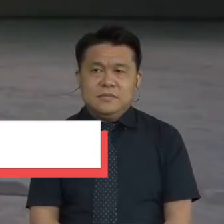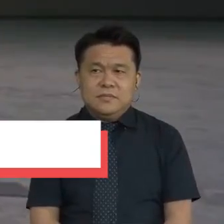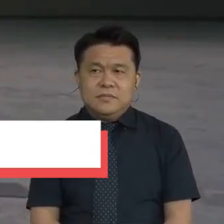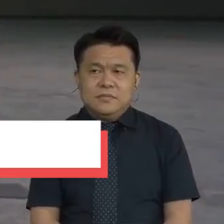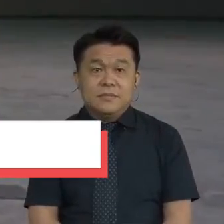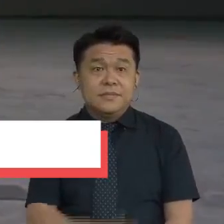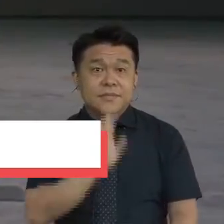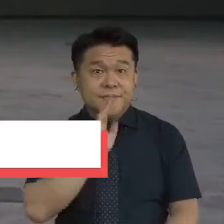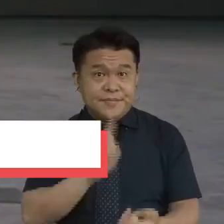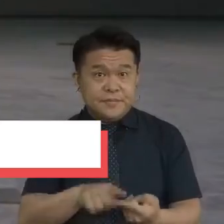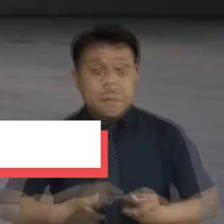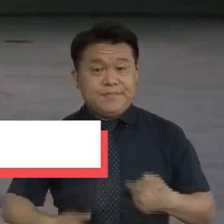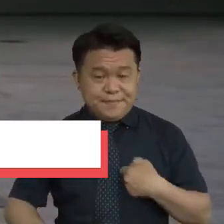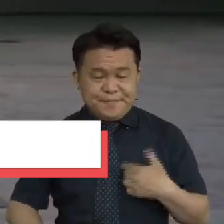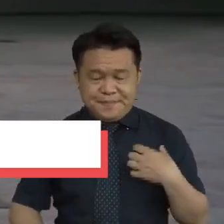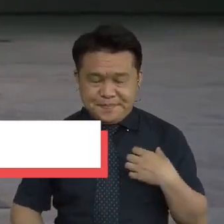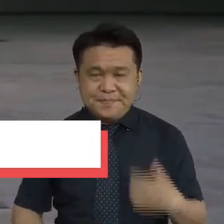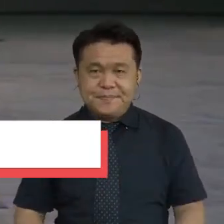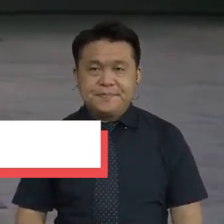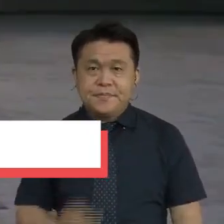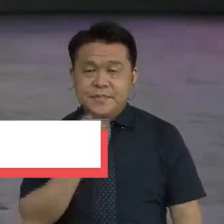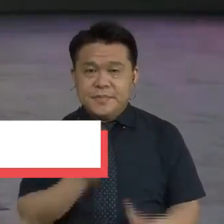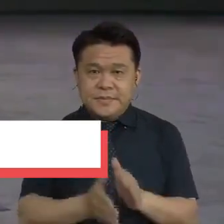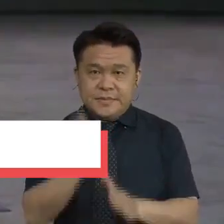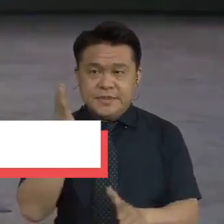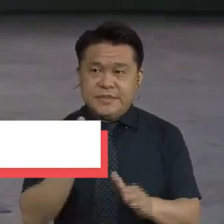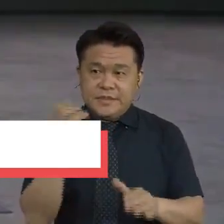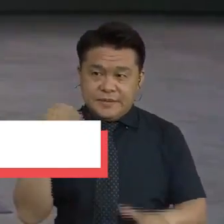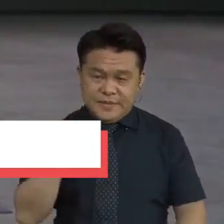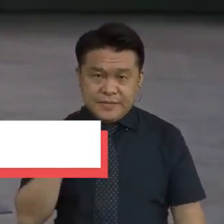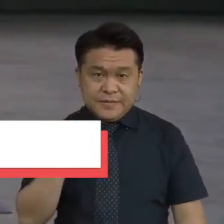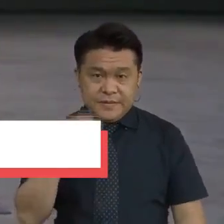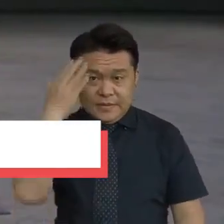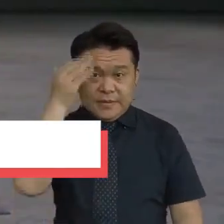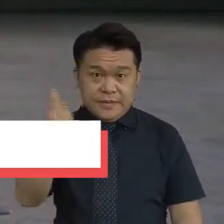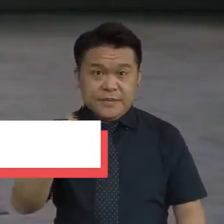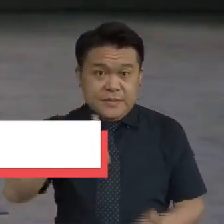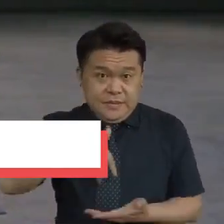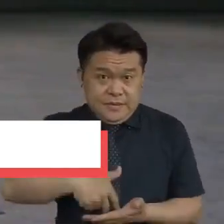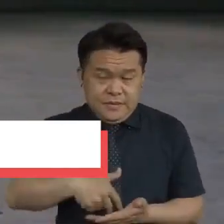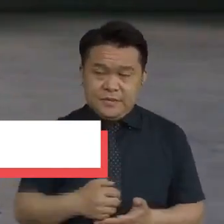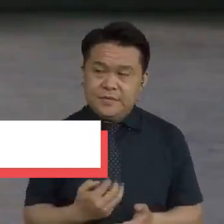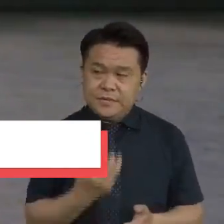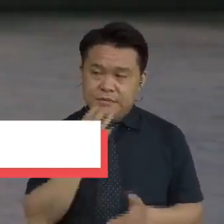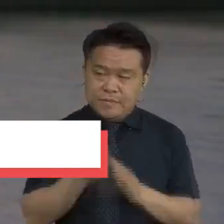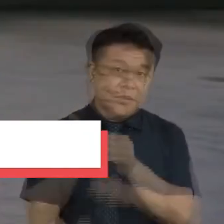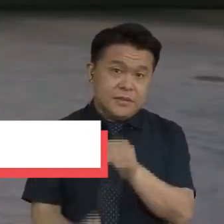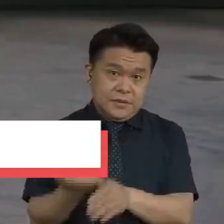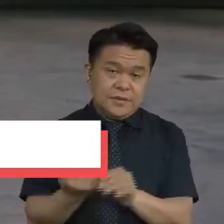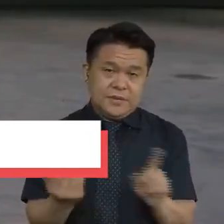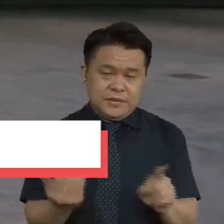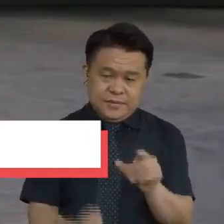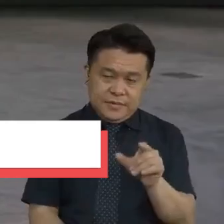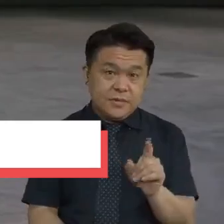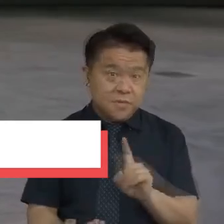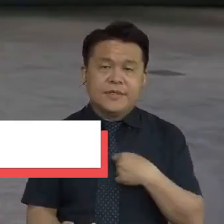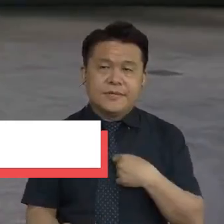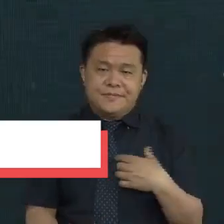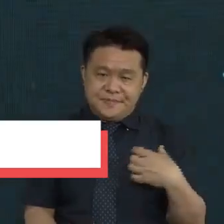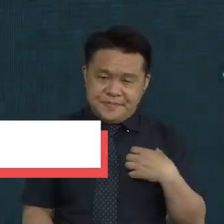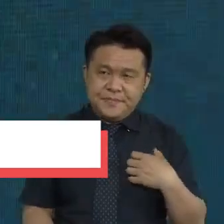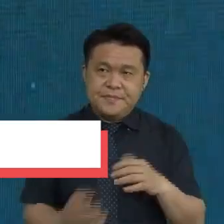어찌 보면 당연한 사과지요. 서울시를 이끌어가는 책임자로서 서울시에서 발생한 사건에